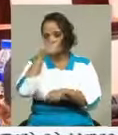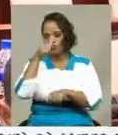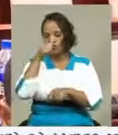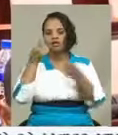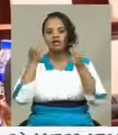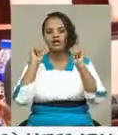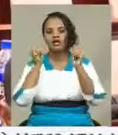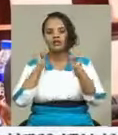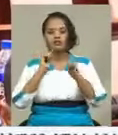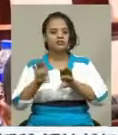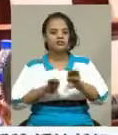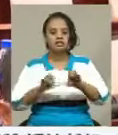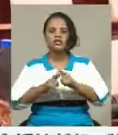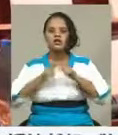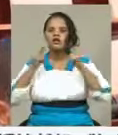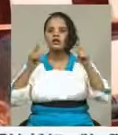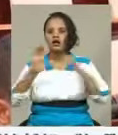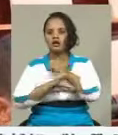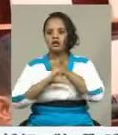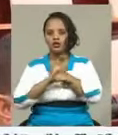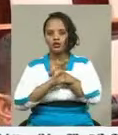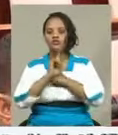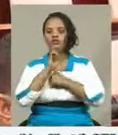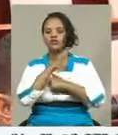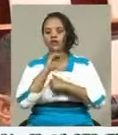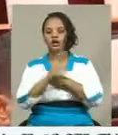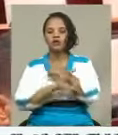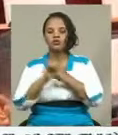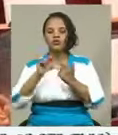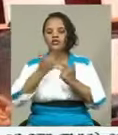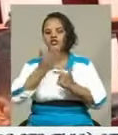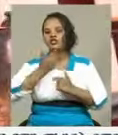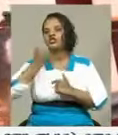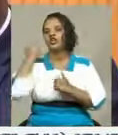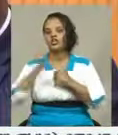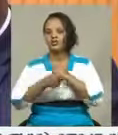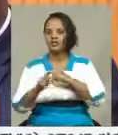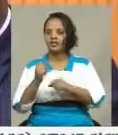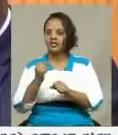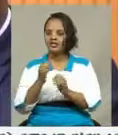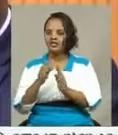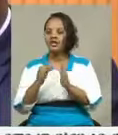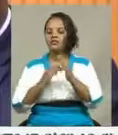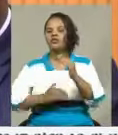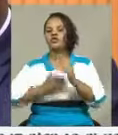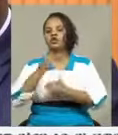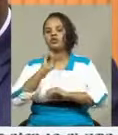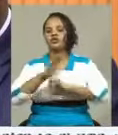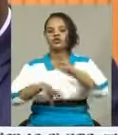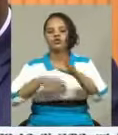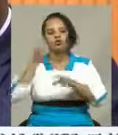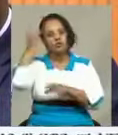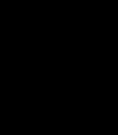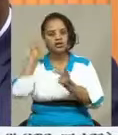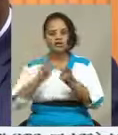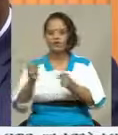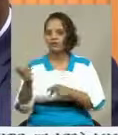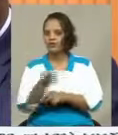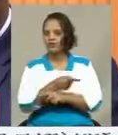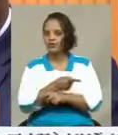በታሪኳ የምታካሂደውን ትልቅ አገራዊ ኩነትና አገሪቱን ወደ ተሻለ የፖለቲካ ስርዓት የሚያሸጋግራት የምክክር ኮሚሽን ስኬታማ